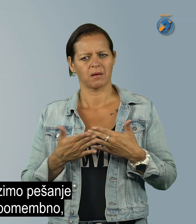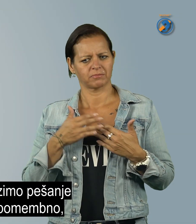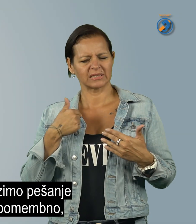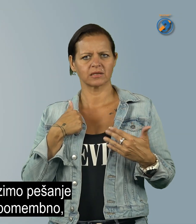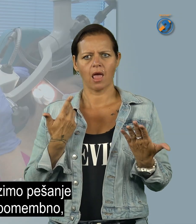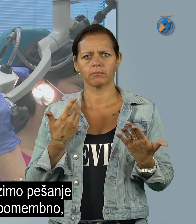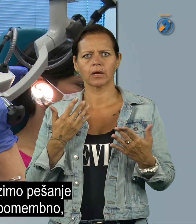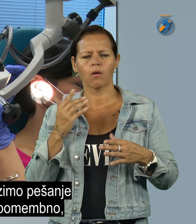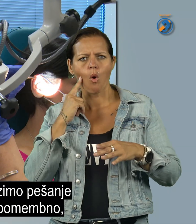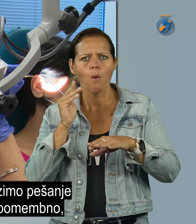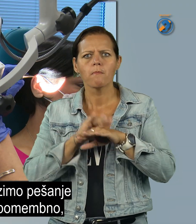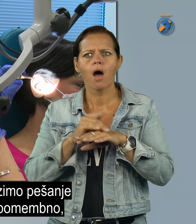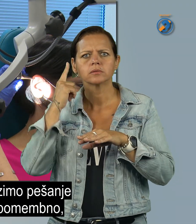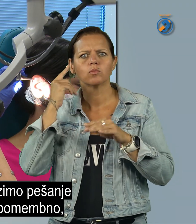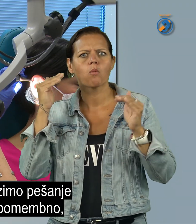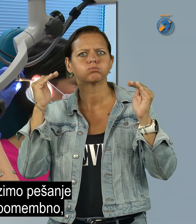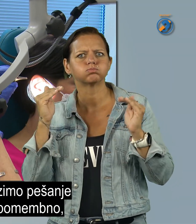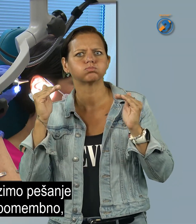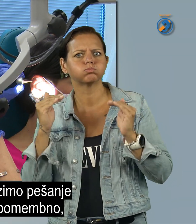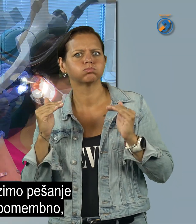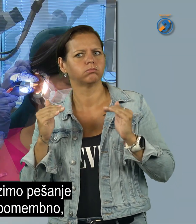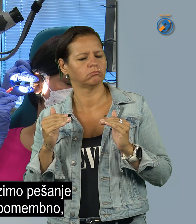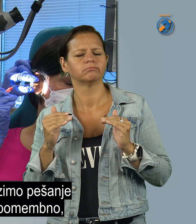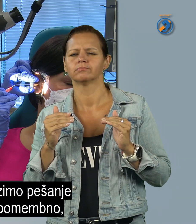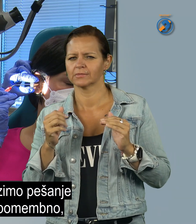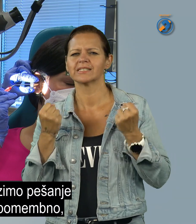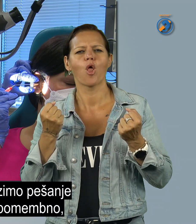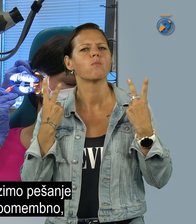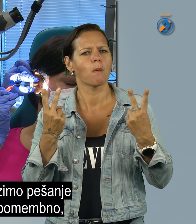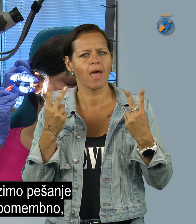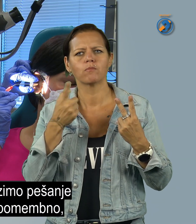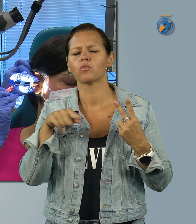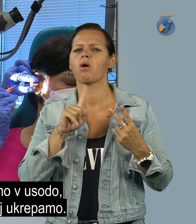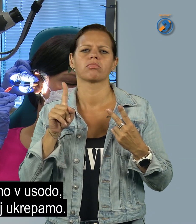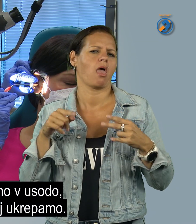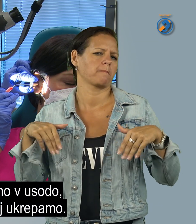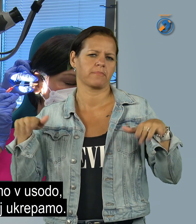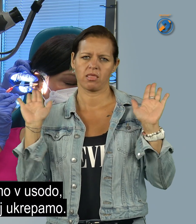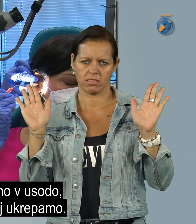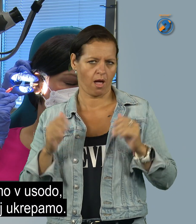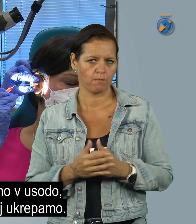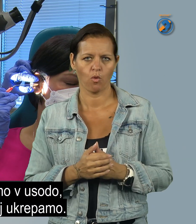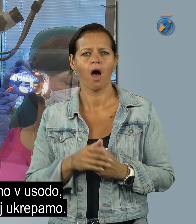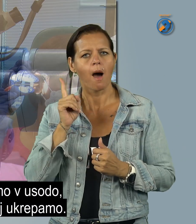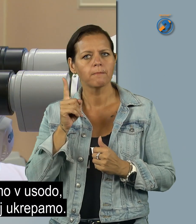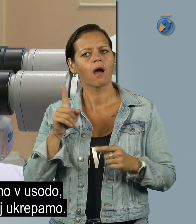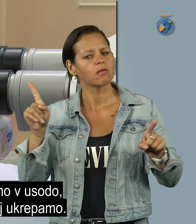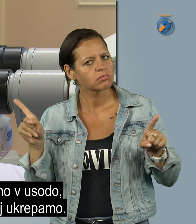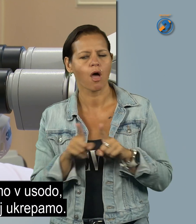Ko pri sebi opazimo pešanje sluha, je zelo pomembno, da se ne vdamo v usodo, ampak da takoj